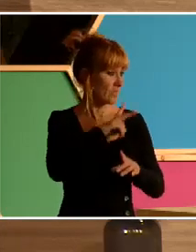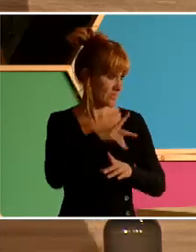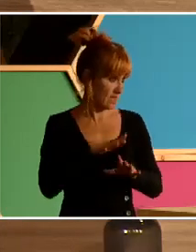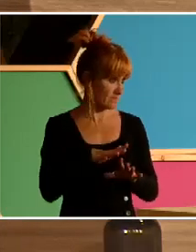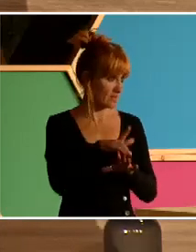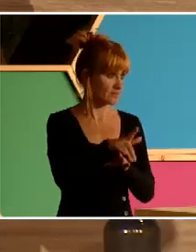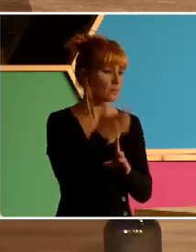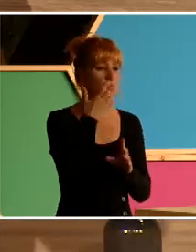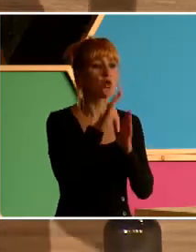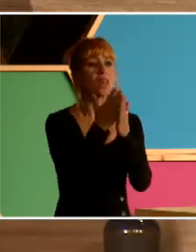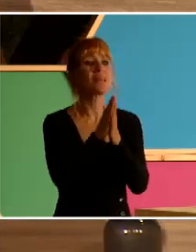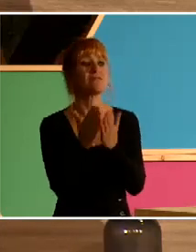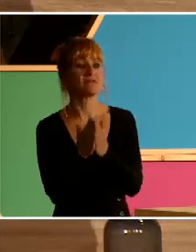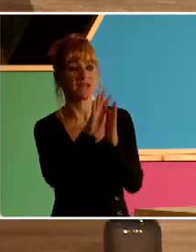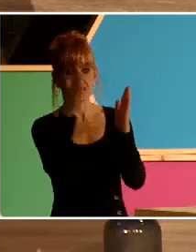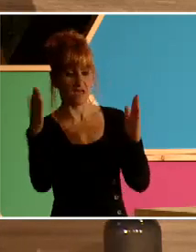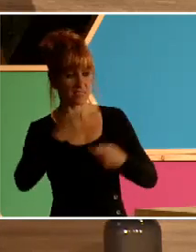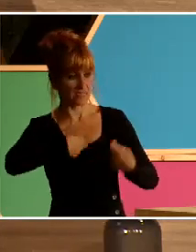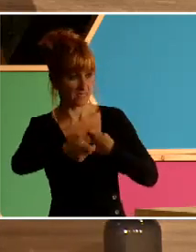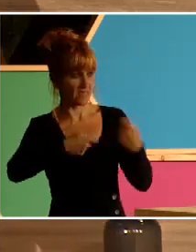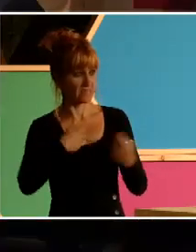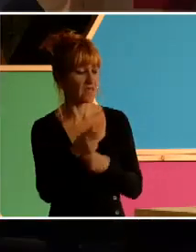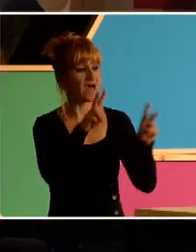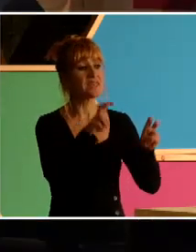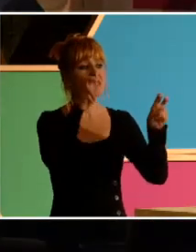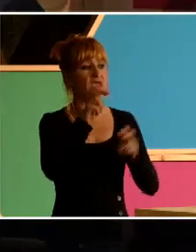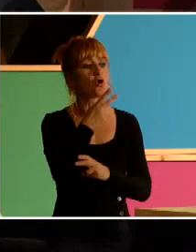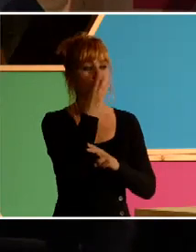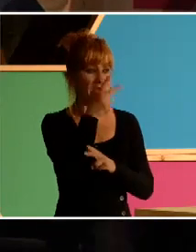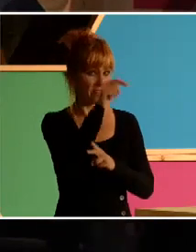llibreria neonazi a Europa. L'hem tancat.